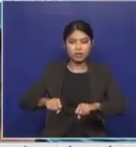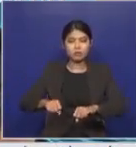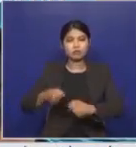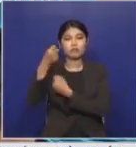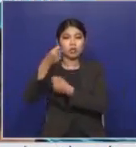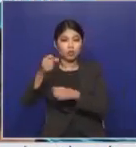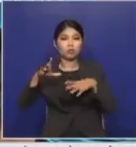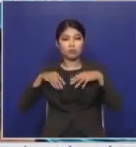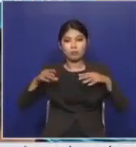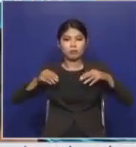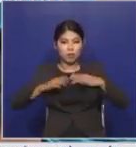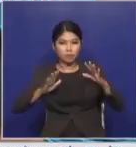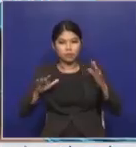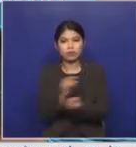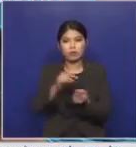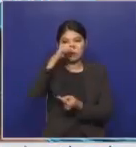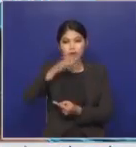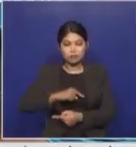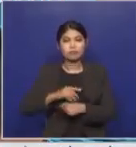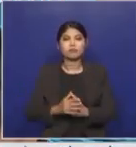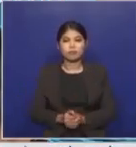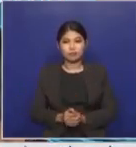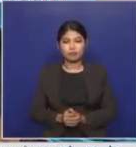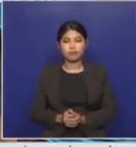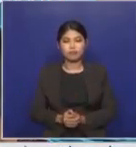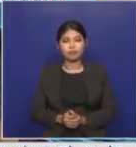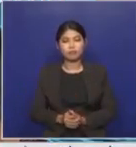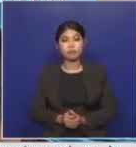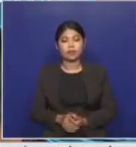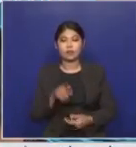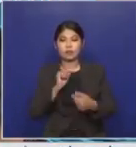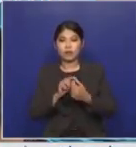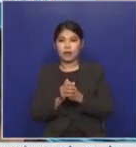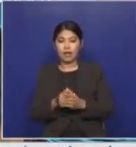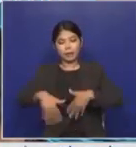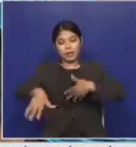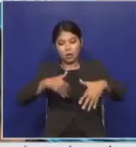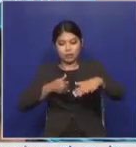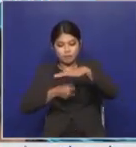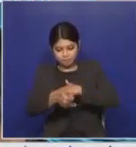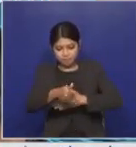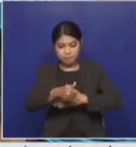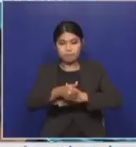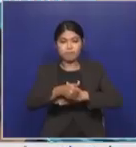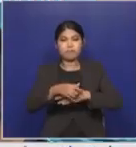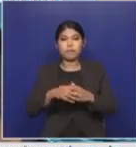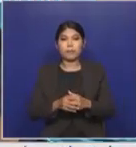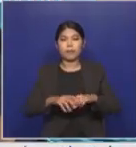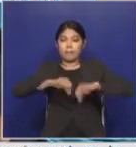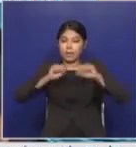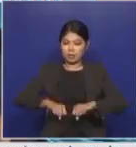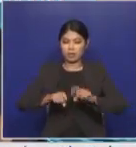ความเรียบร้อยของสังคมไทยการออกเสียงประชามติสามารถทำได้ครับตามรัฐธรรมนูญ